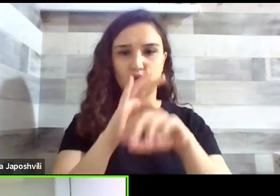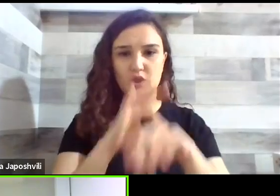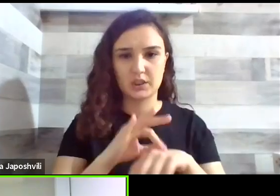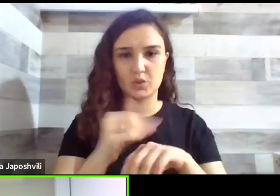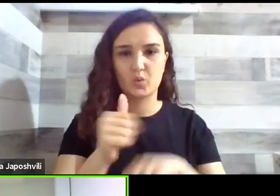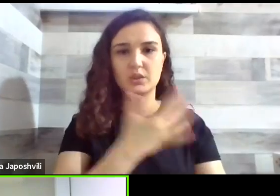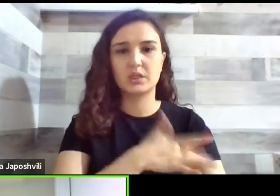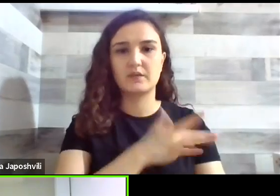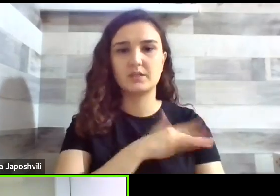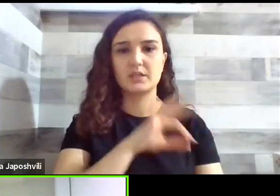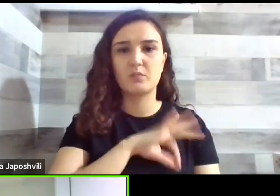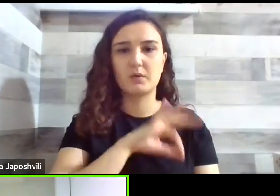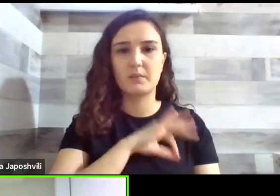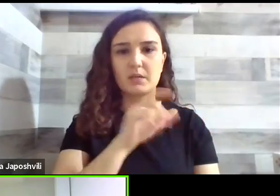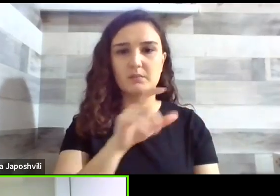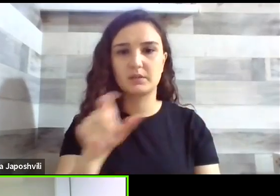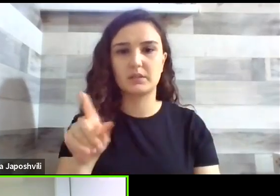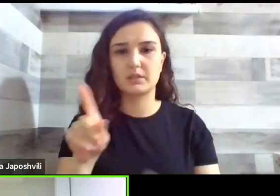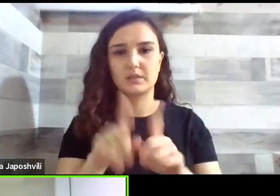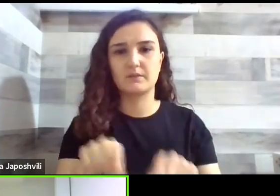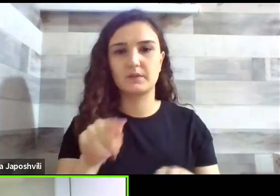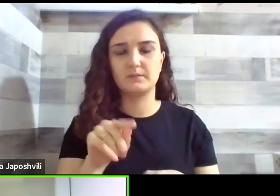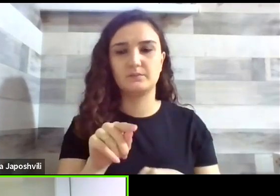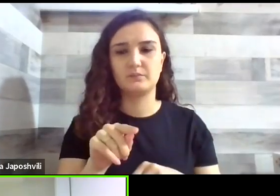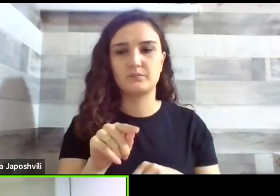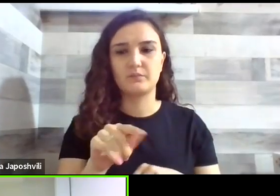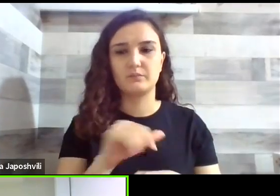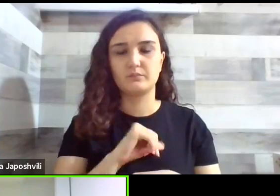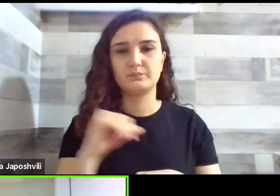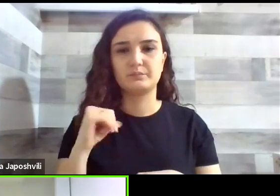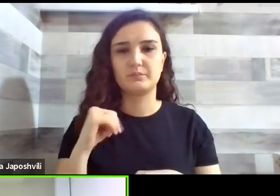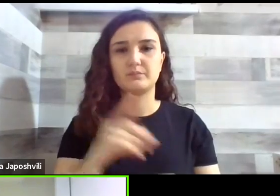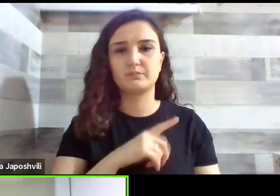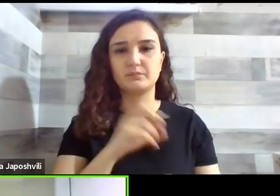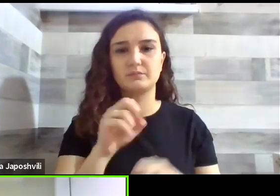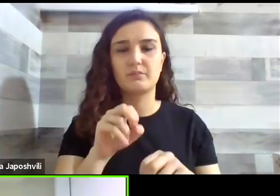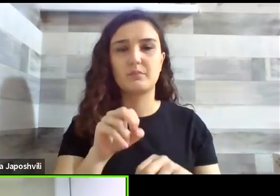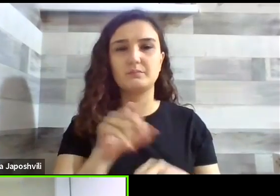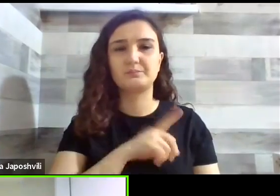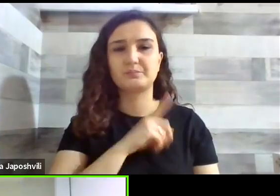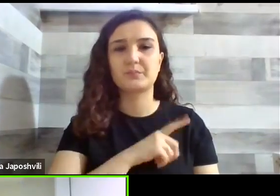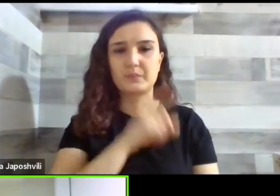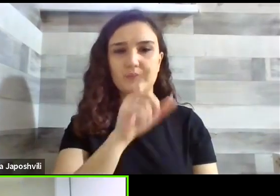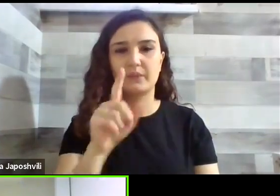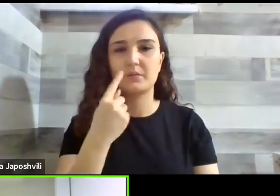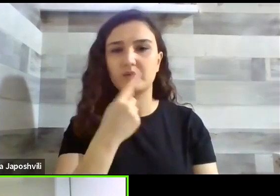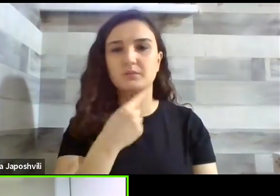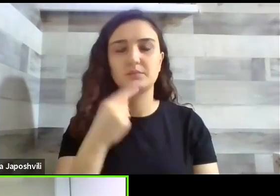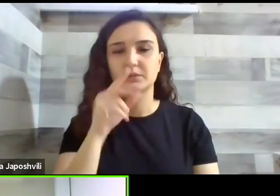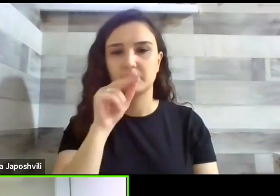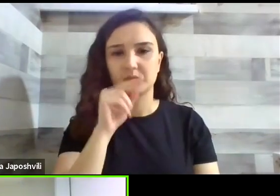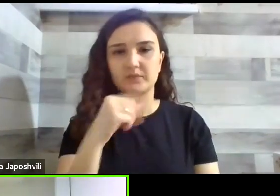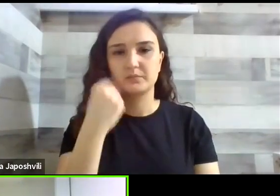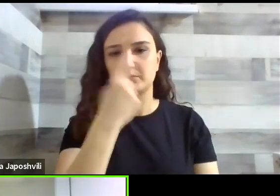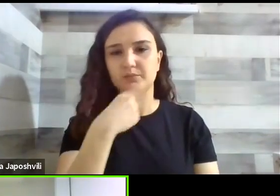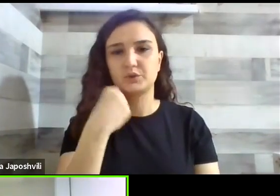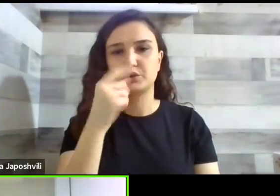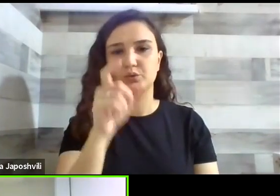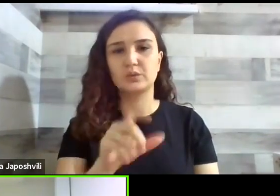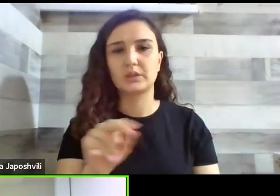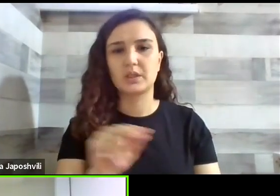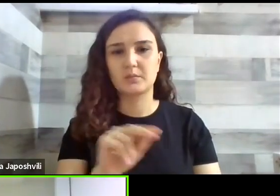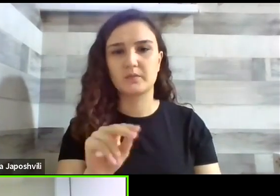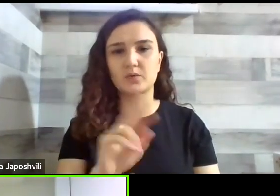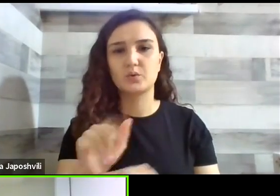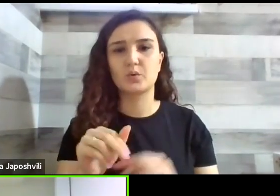სერვისის მომხმარებლებთან, ასევე თვითონ სპეციალისტებთან, ძირითადად იყო მეტყოლების თერაპევტი, ფიზიკური თერაპევტი და